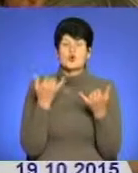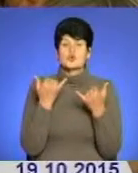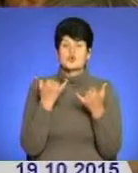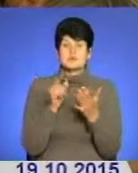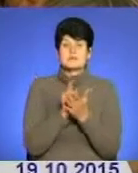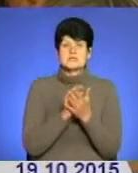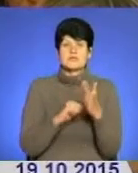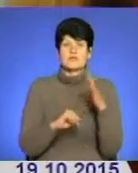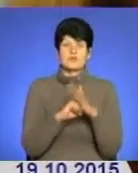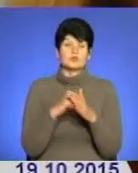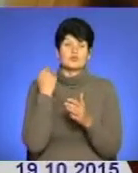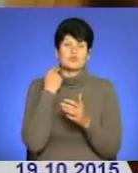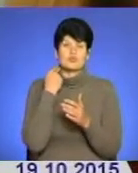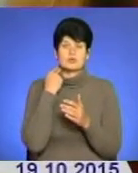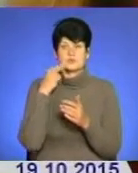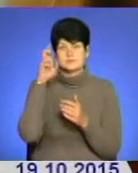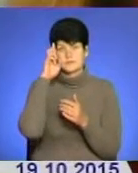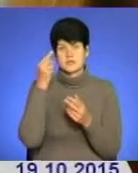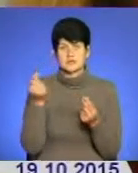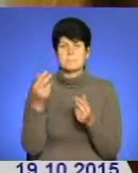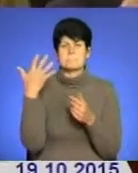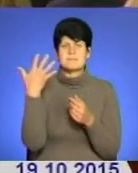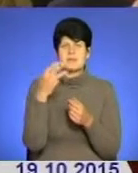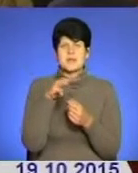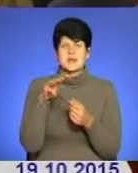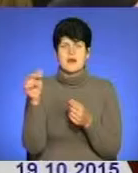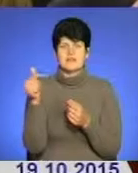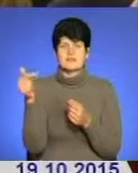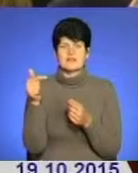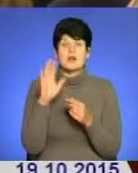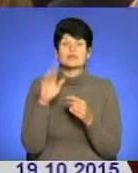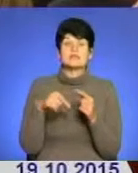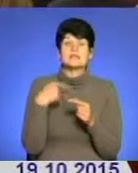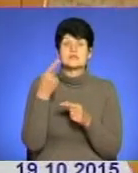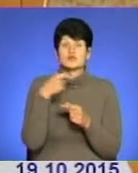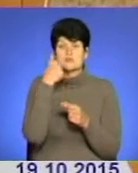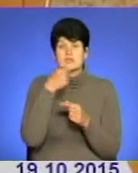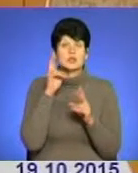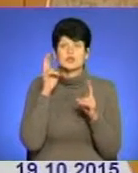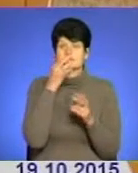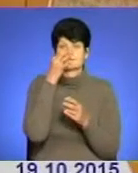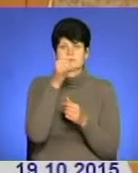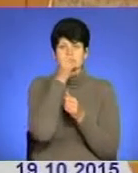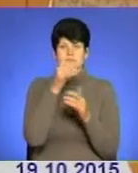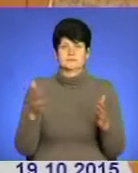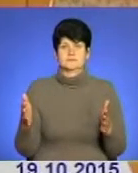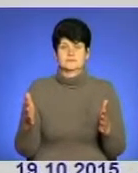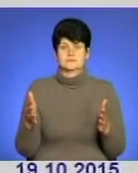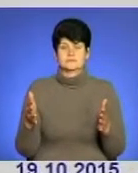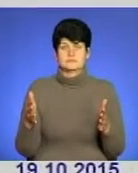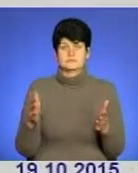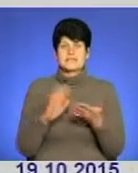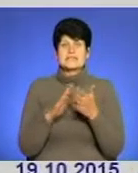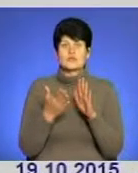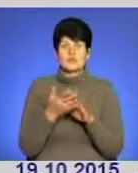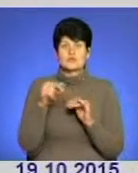фонд боргує казначейству 55 мільярдів гривень. І що буде наступного року, ніхто прогнозувати не береться.